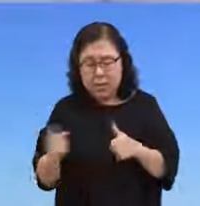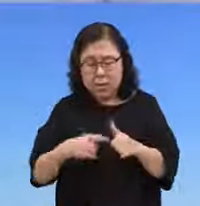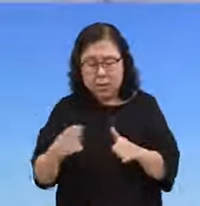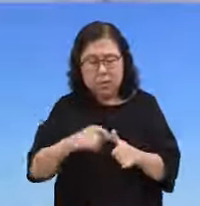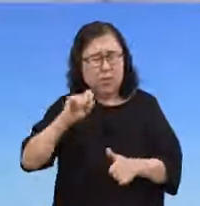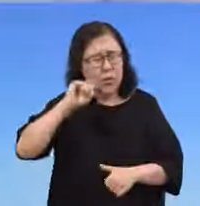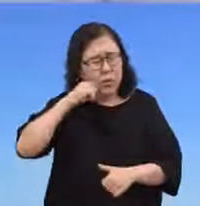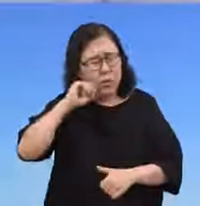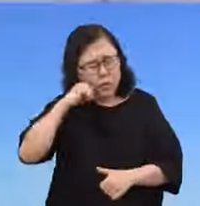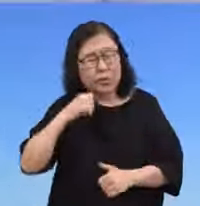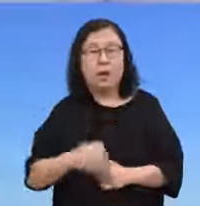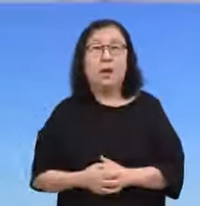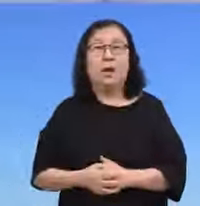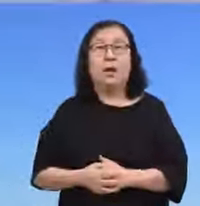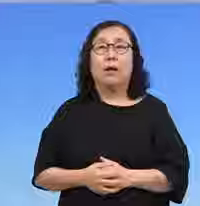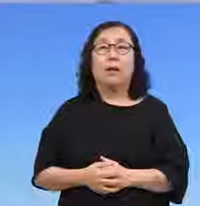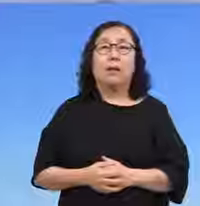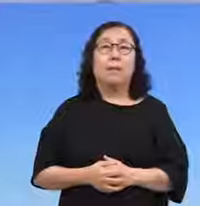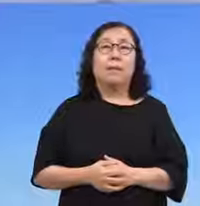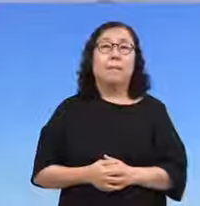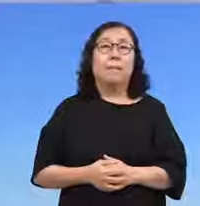이렇게 어렵습니까?